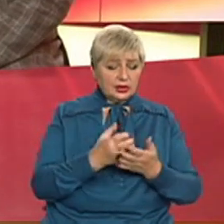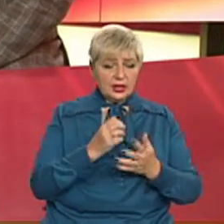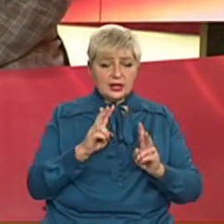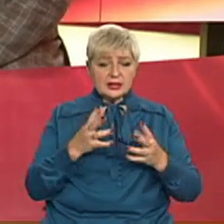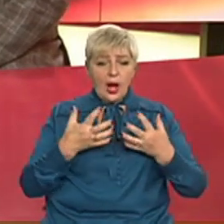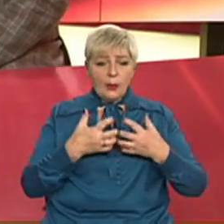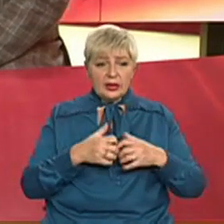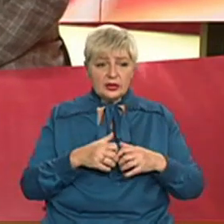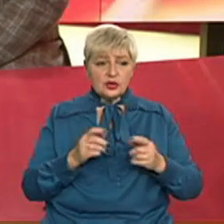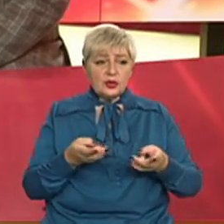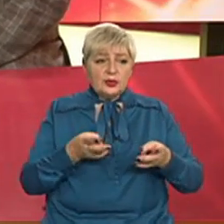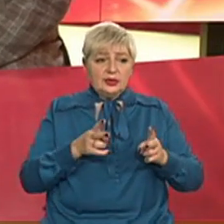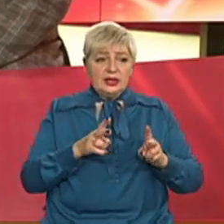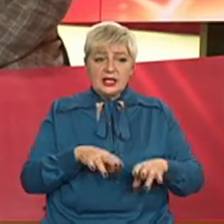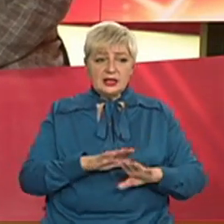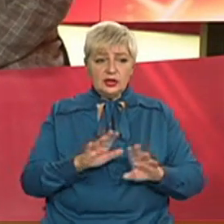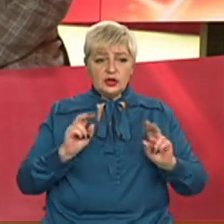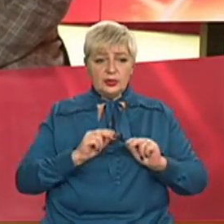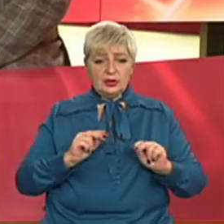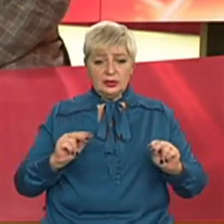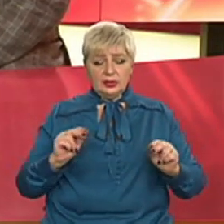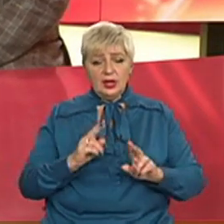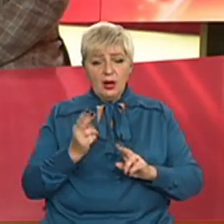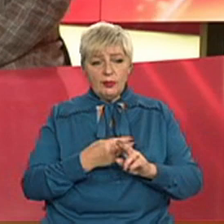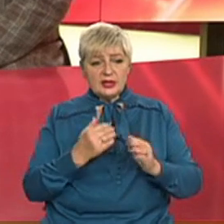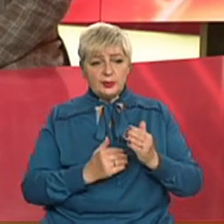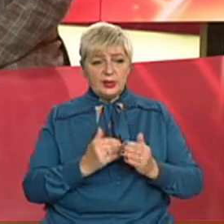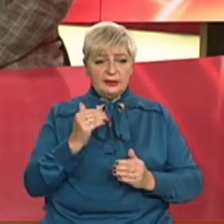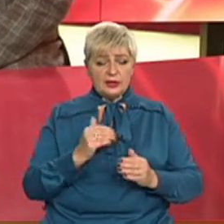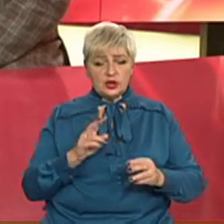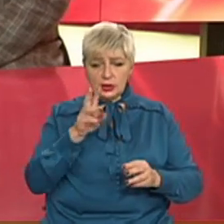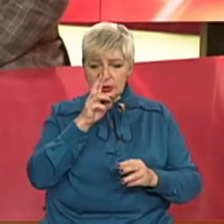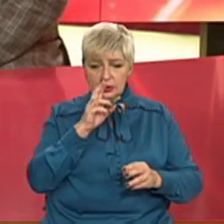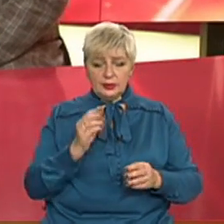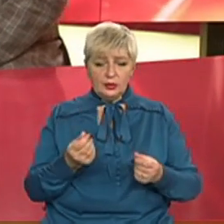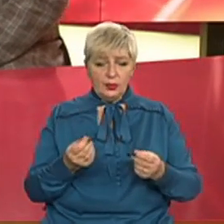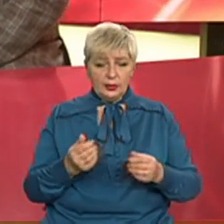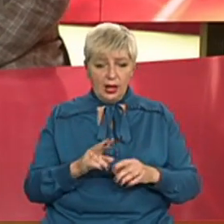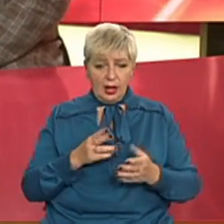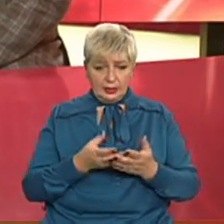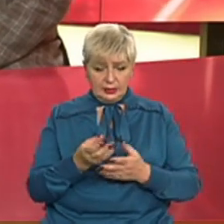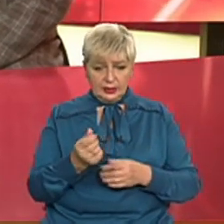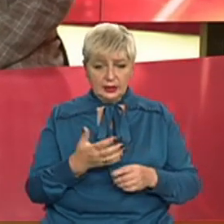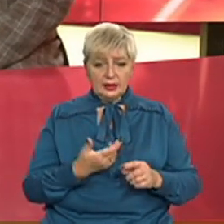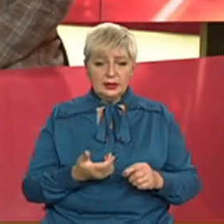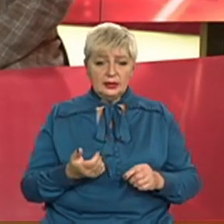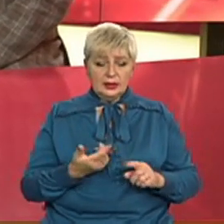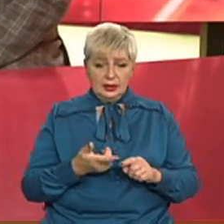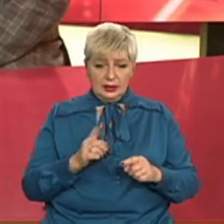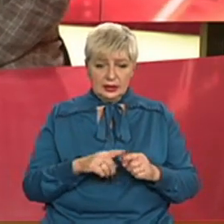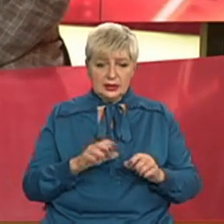залишити педагогів без підвищення заробітної платні. І ці компенсаторні механізми також можуть